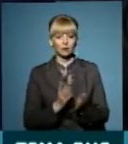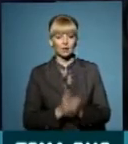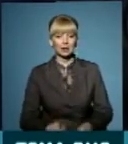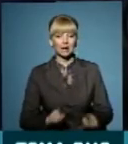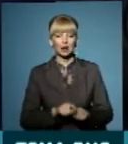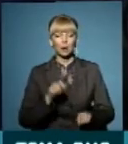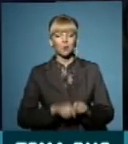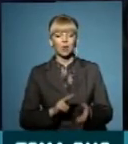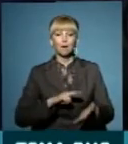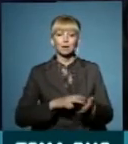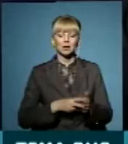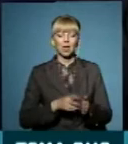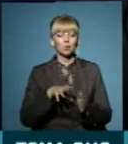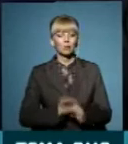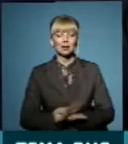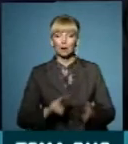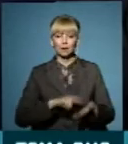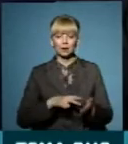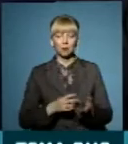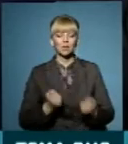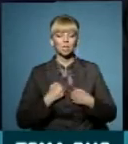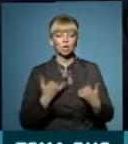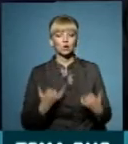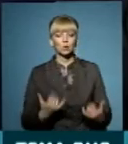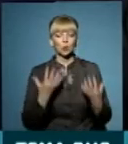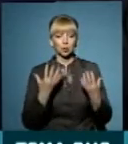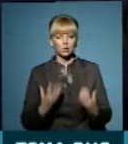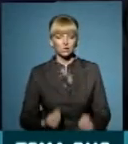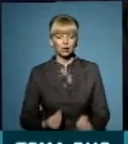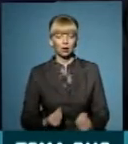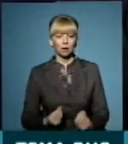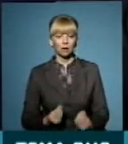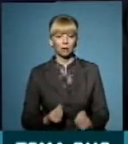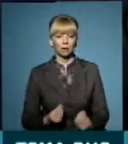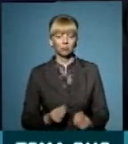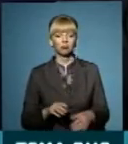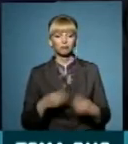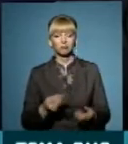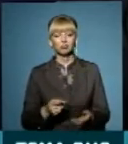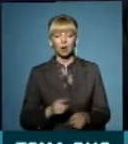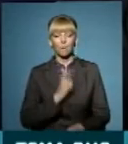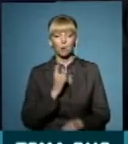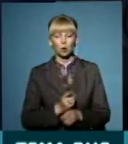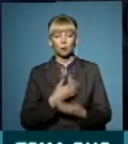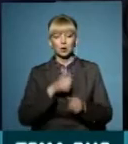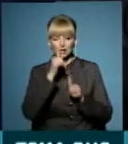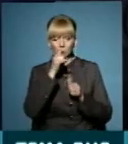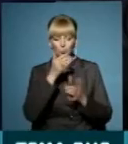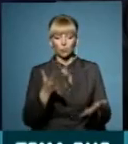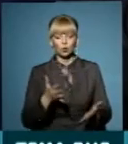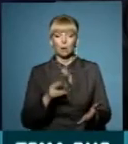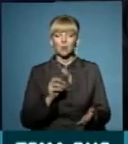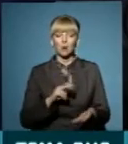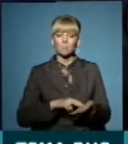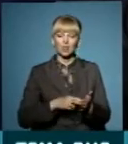така перевірка, як планова і позапланова. На жаль, на сьогоднішній день накладено мораторій, і ми не можемо здійснити. При